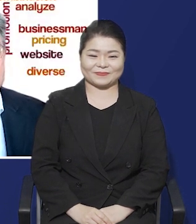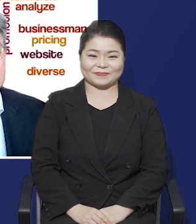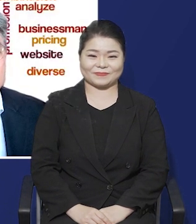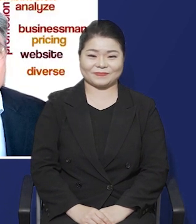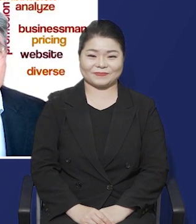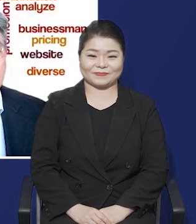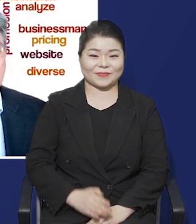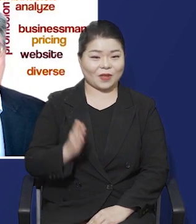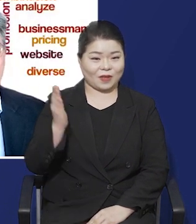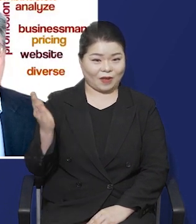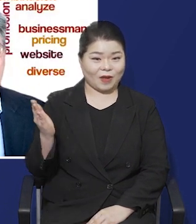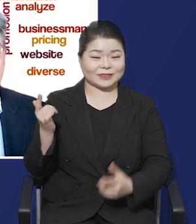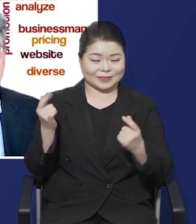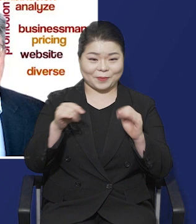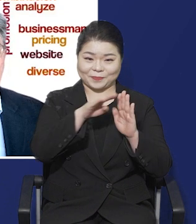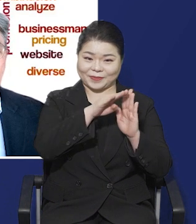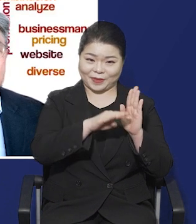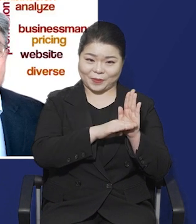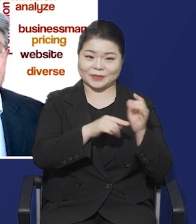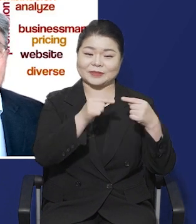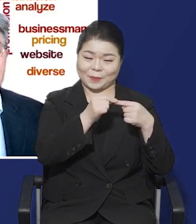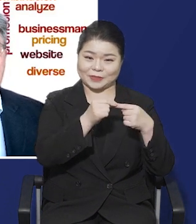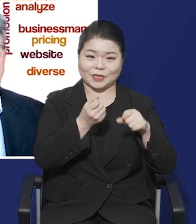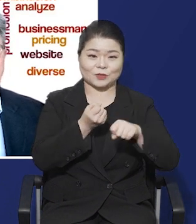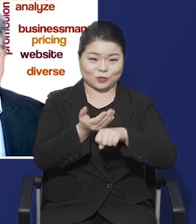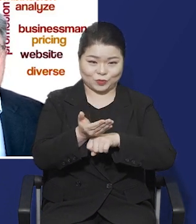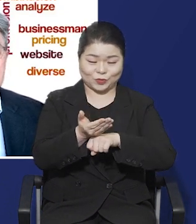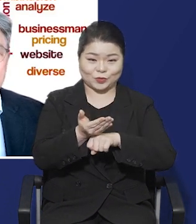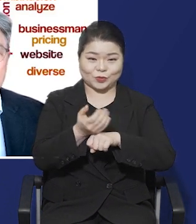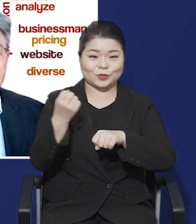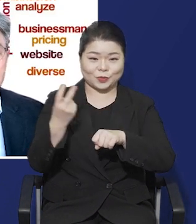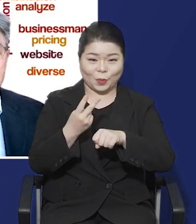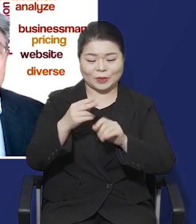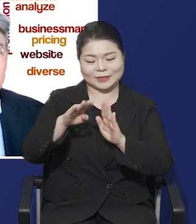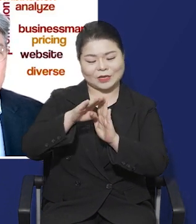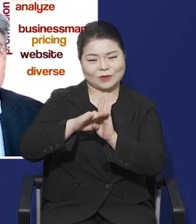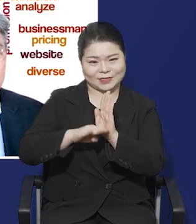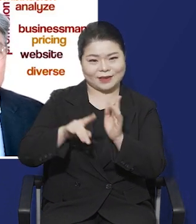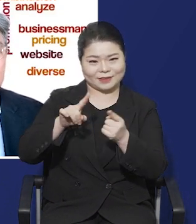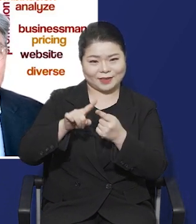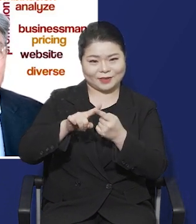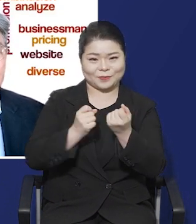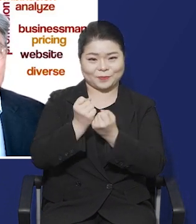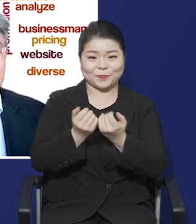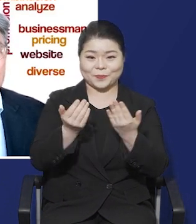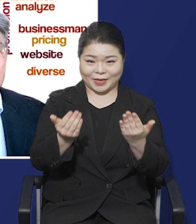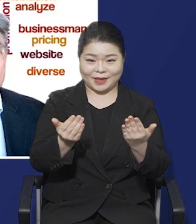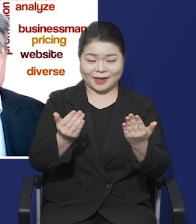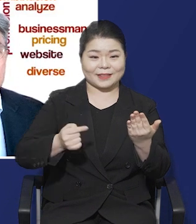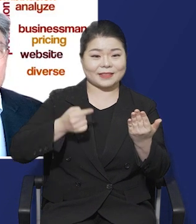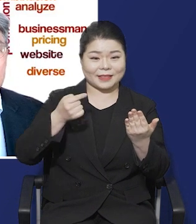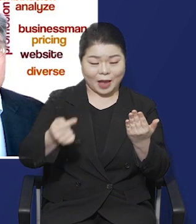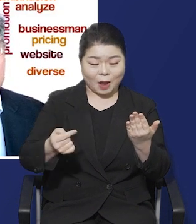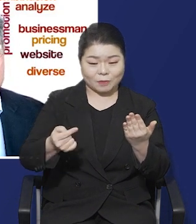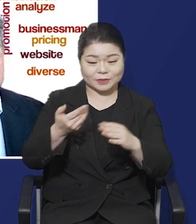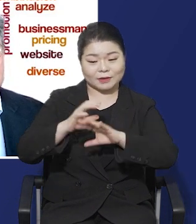보시는 바와 같이 강의 구성은 먼저 수출과 수출 절차에 대해 간략히 이해를 하고 해외